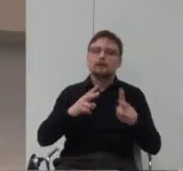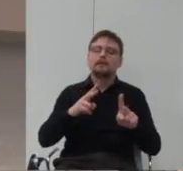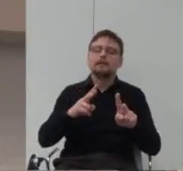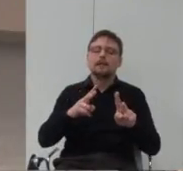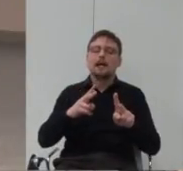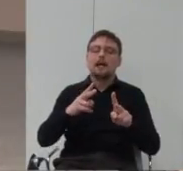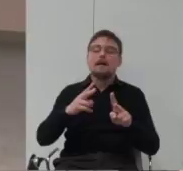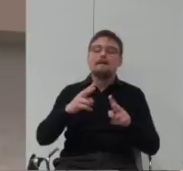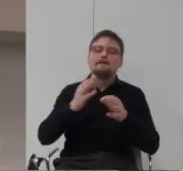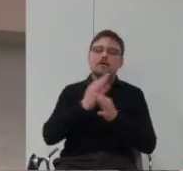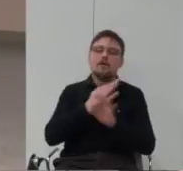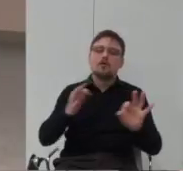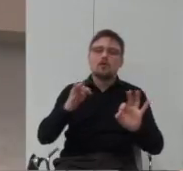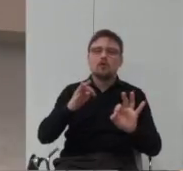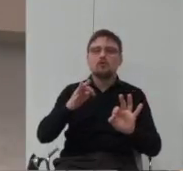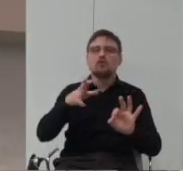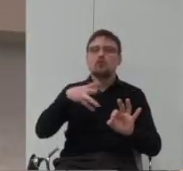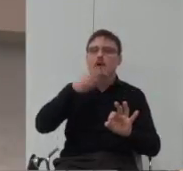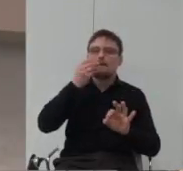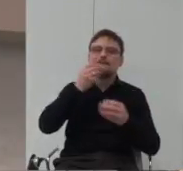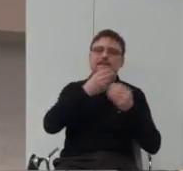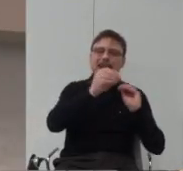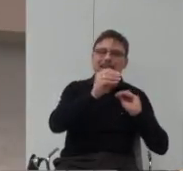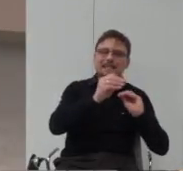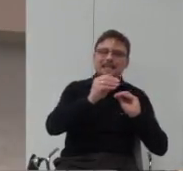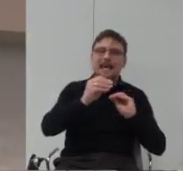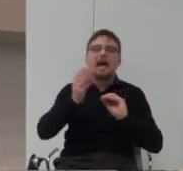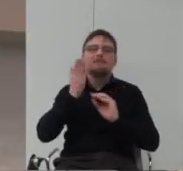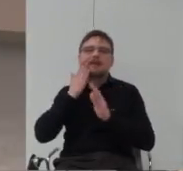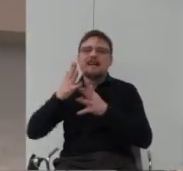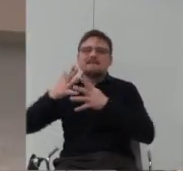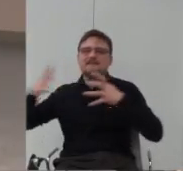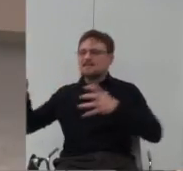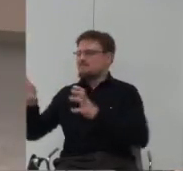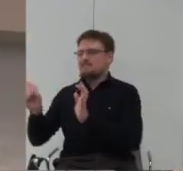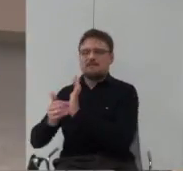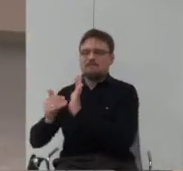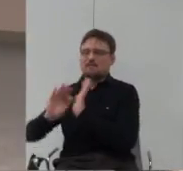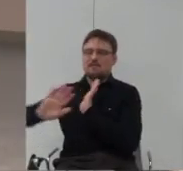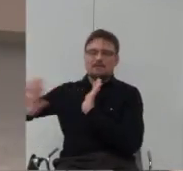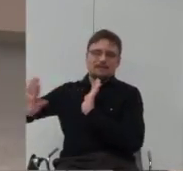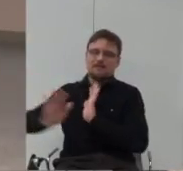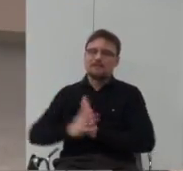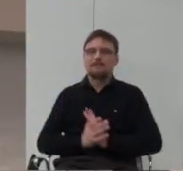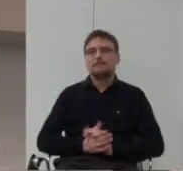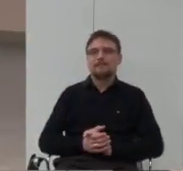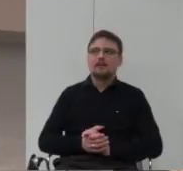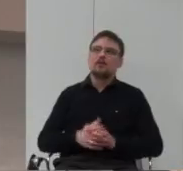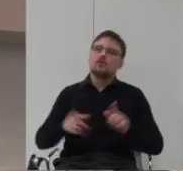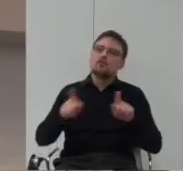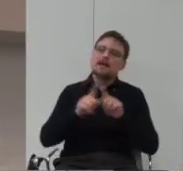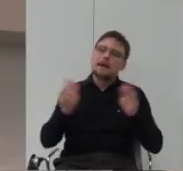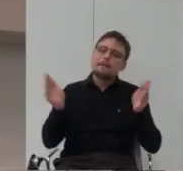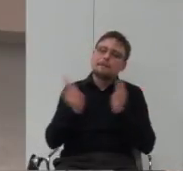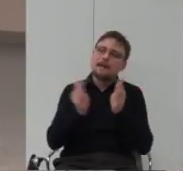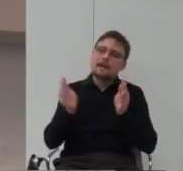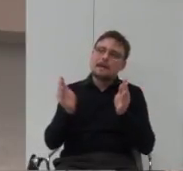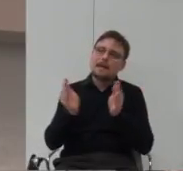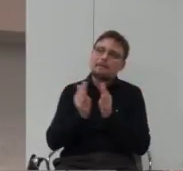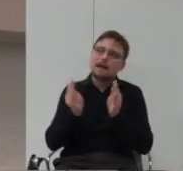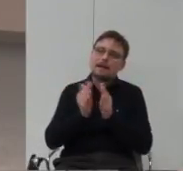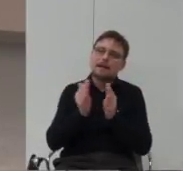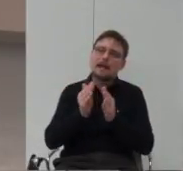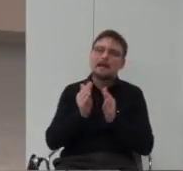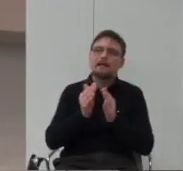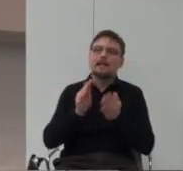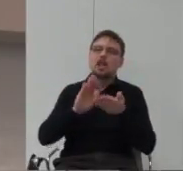takie tendencje jak uznanie wolności duchowej czy kulturowej ponad gromadzenie dóbr materialnych, czyli nie potrzebujemy takiego wielkiego mieszkania